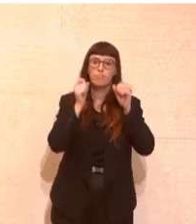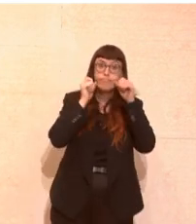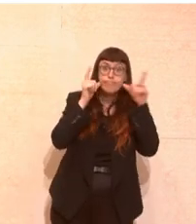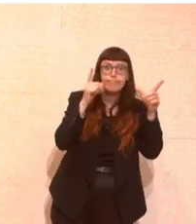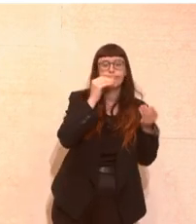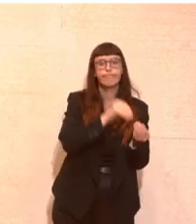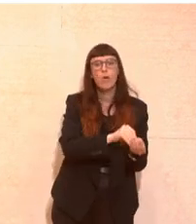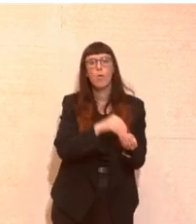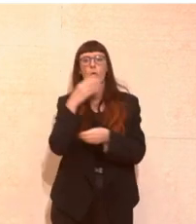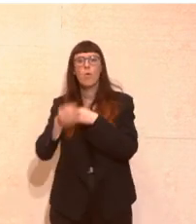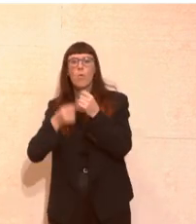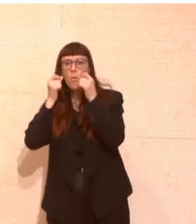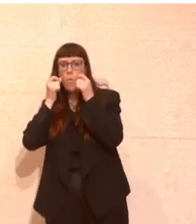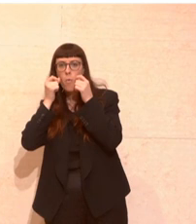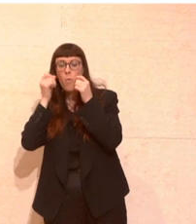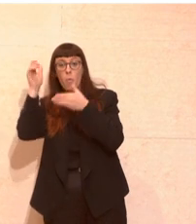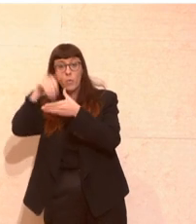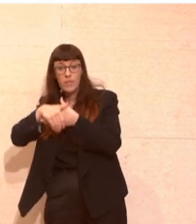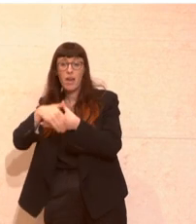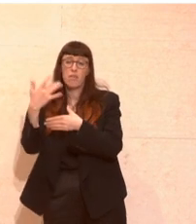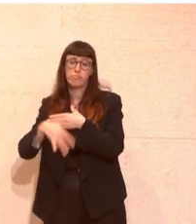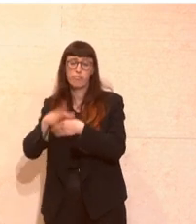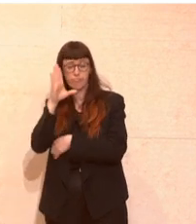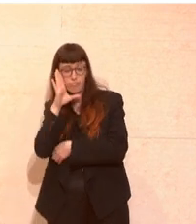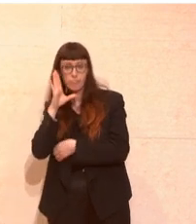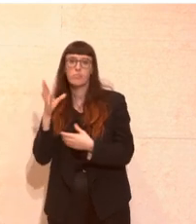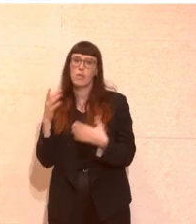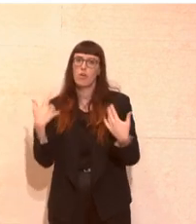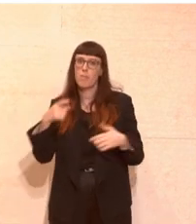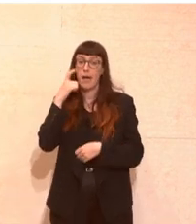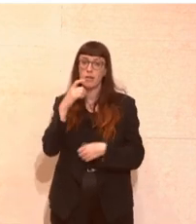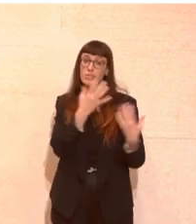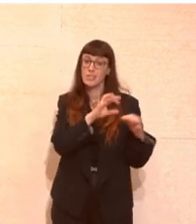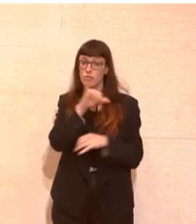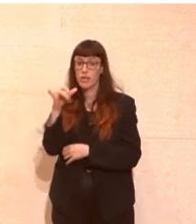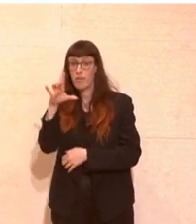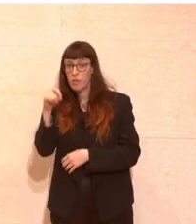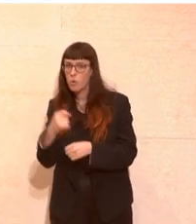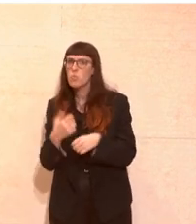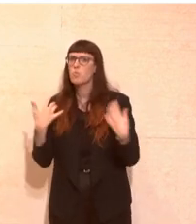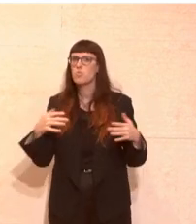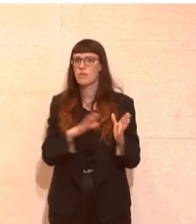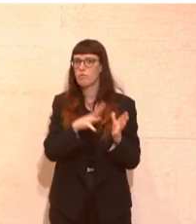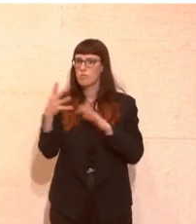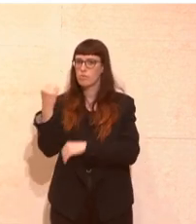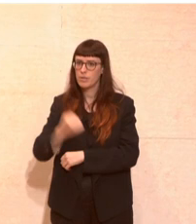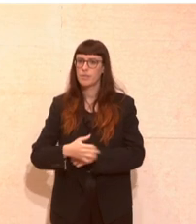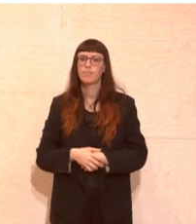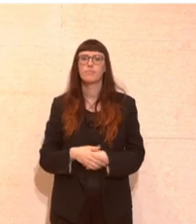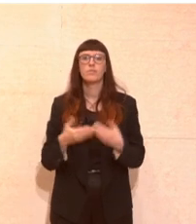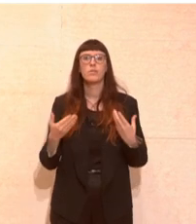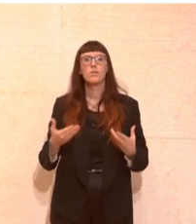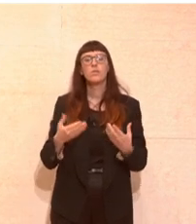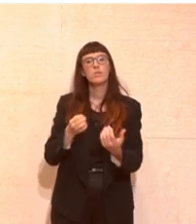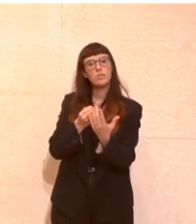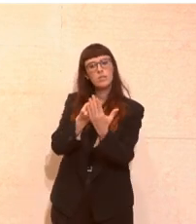cet énorme décalage entre 10 et 20 ans. Et je dois insister là-dessus, on dit aujourd'hui, on va parler des écrans et c'est important avec Virginie